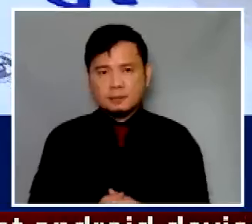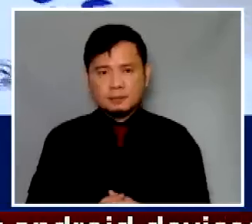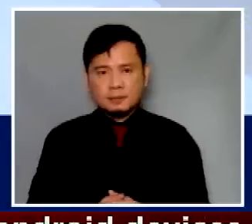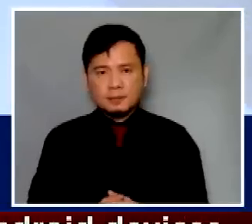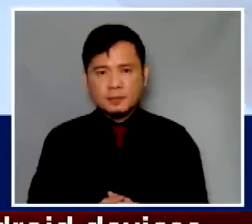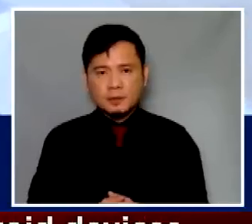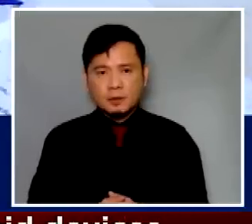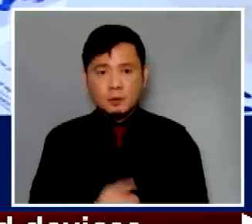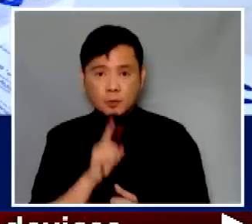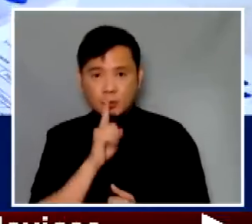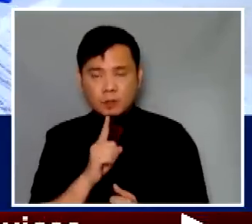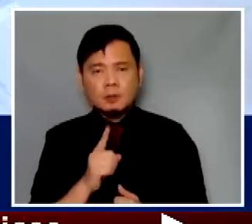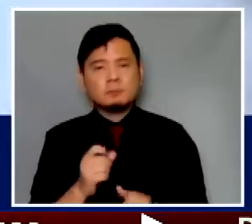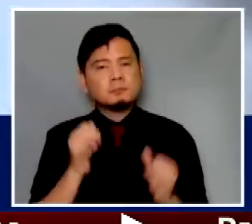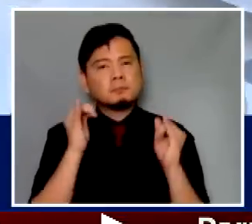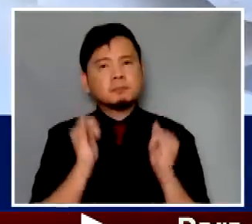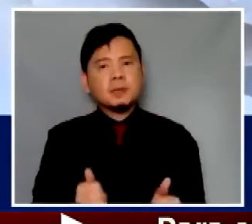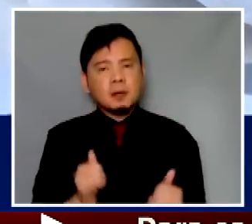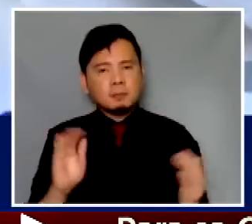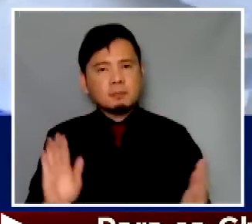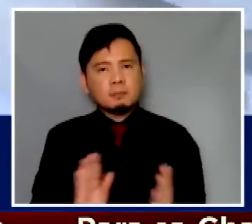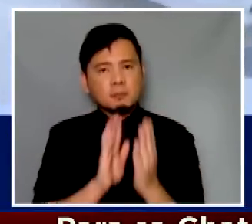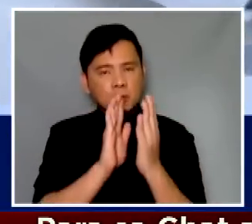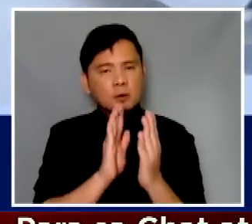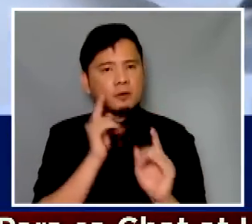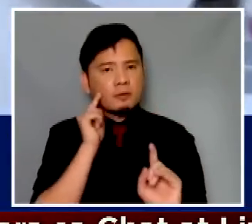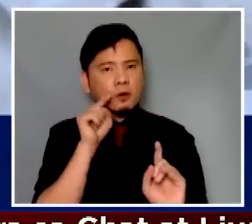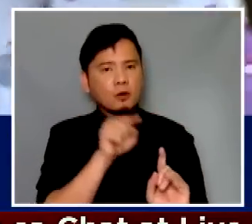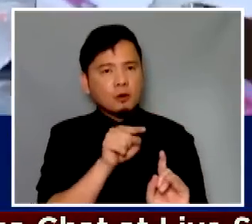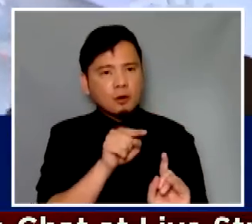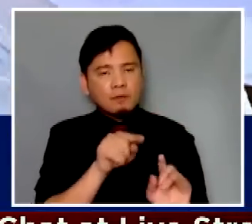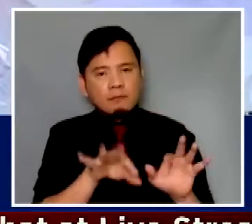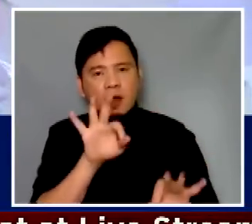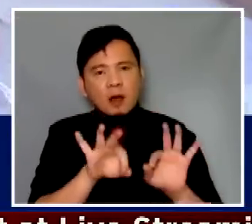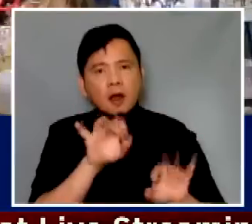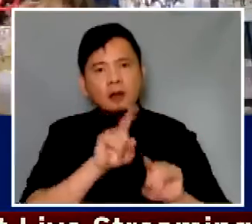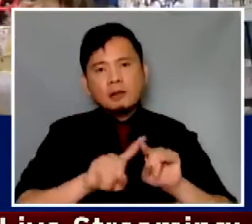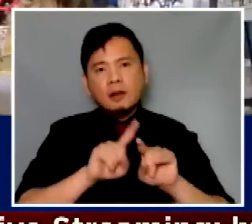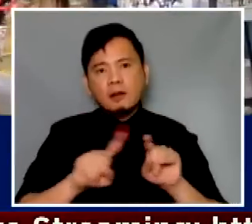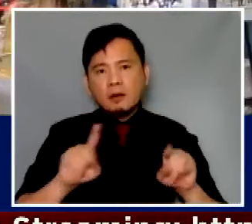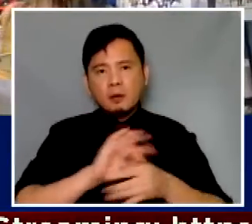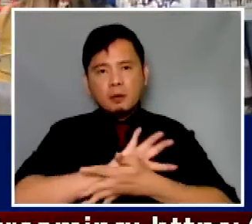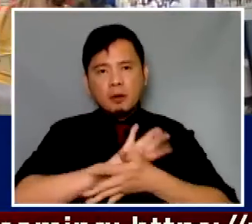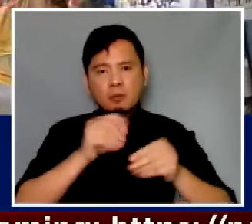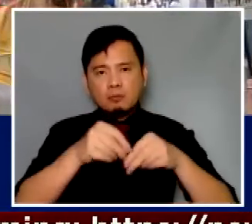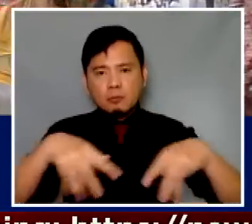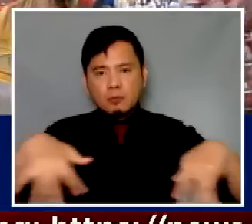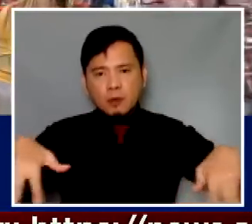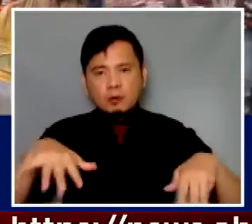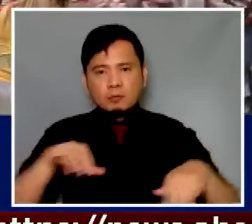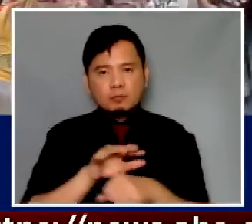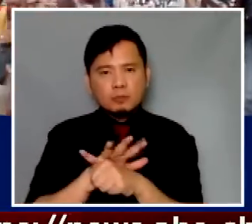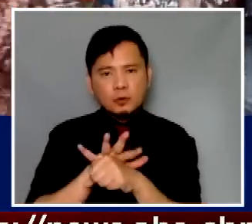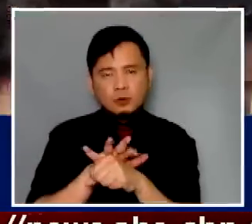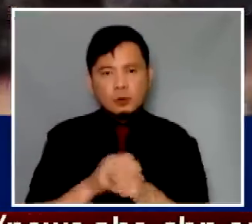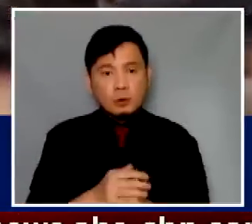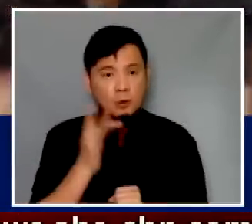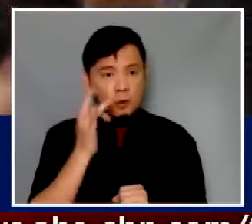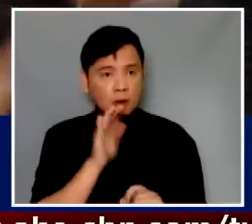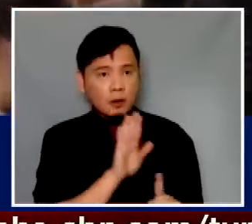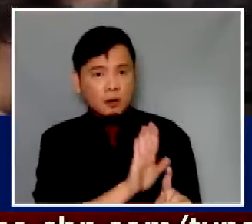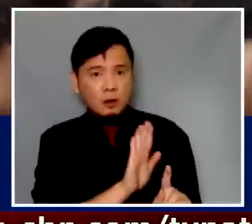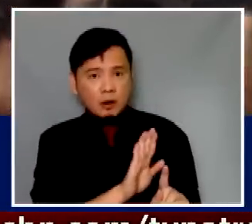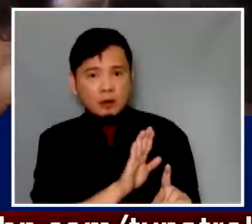ng pamahalaan sa kabila ng pagkakadetect ng bagong sublineage ng Omicron. Base kasi sa kasalukuyang metrics, hindi pa